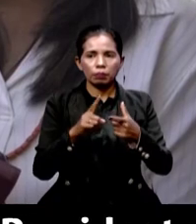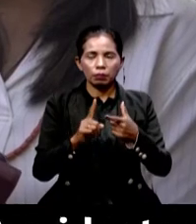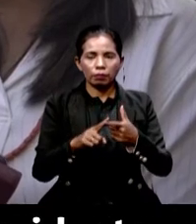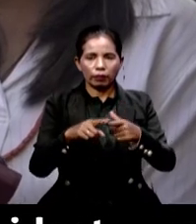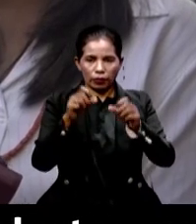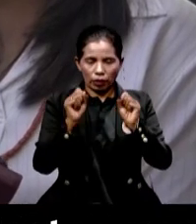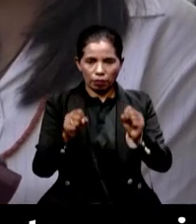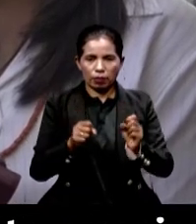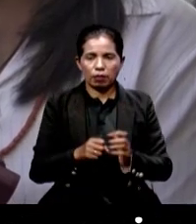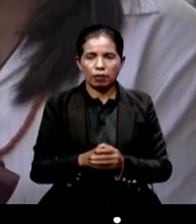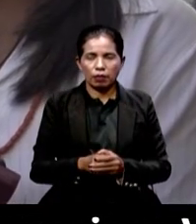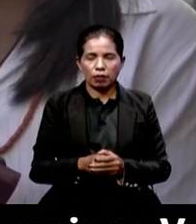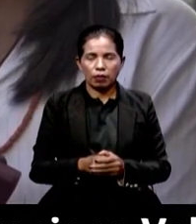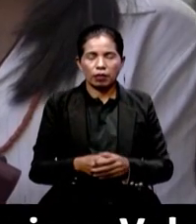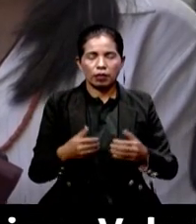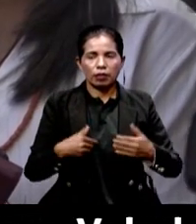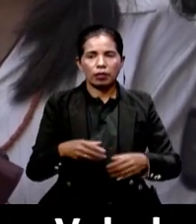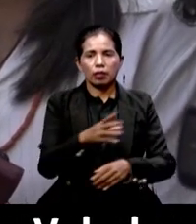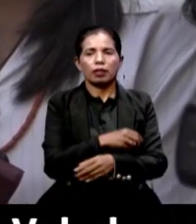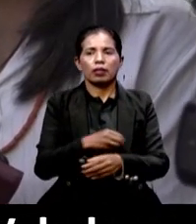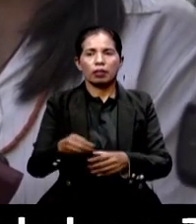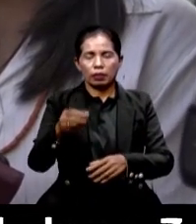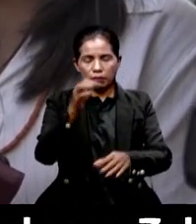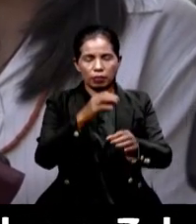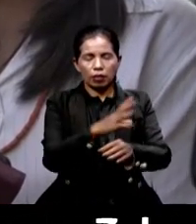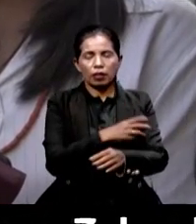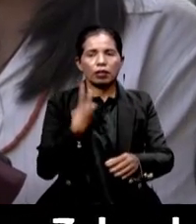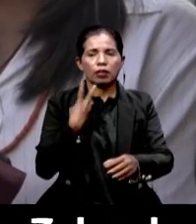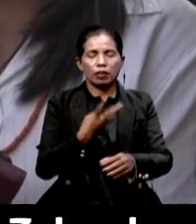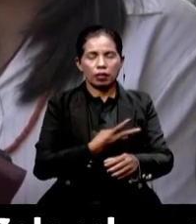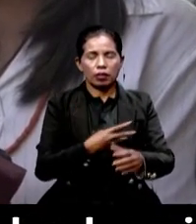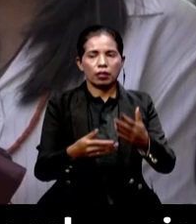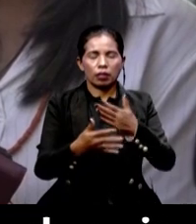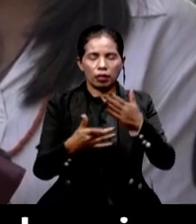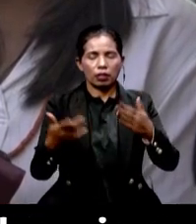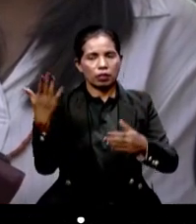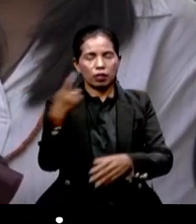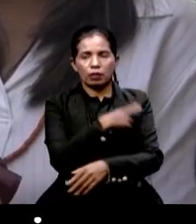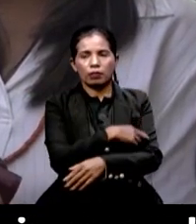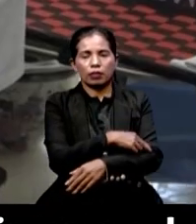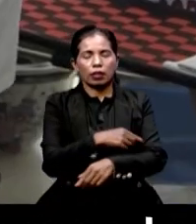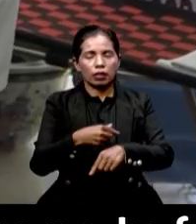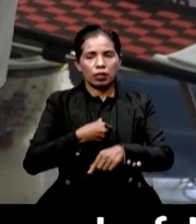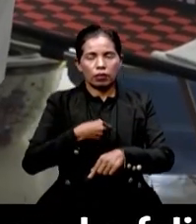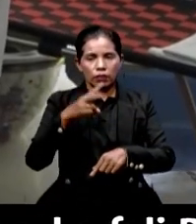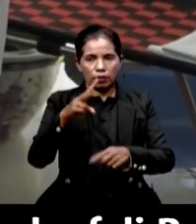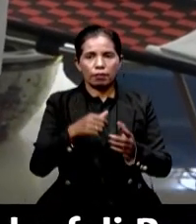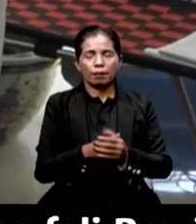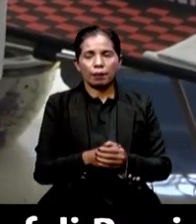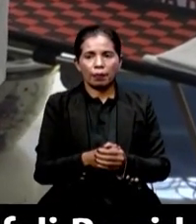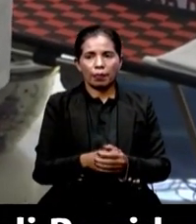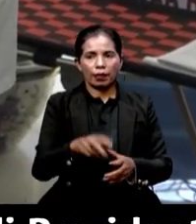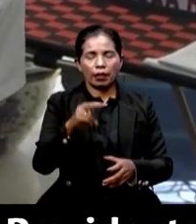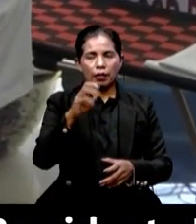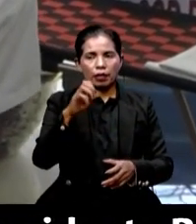dele ia garantia nafati ba itania stok baran ia hospital nasional di Valdez. Ferdon Fit Net